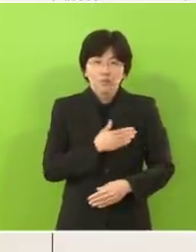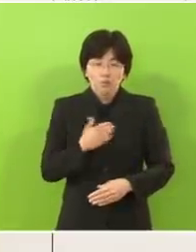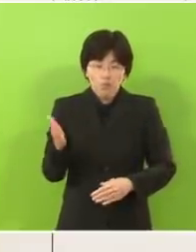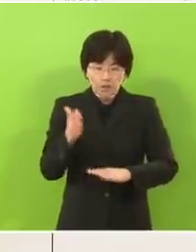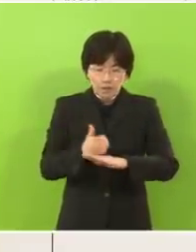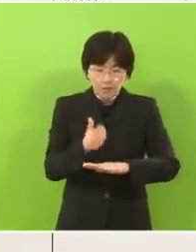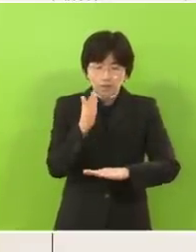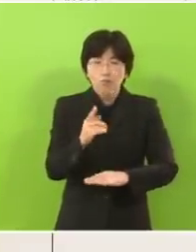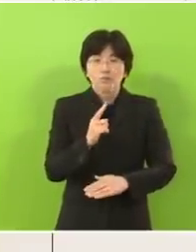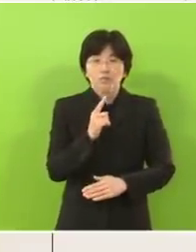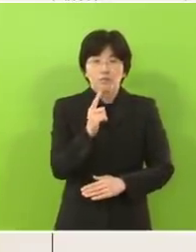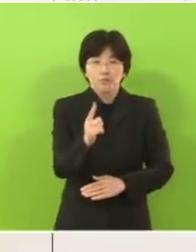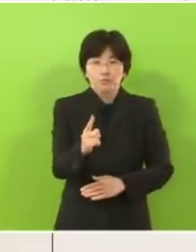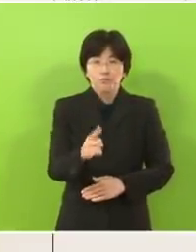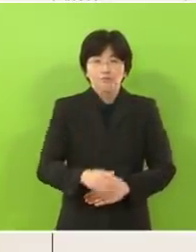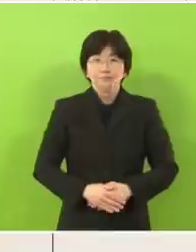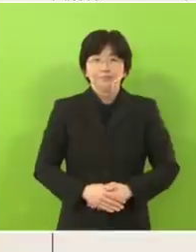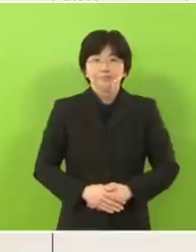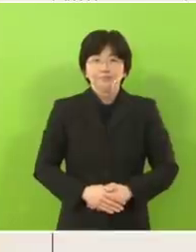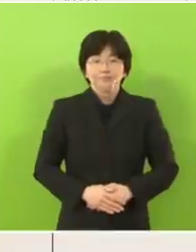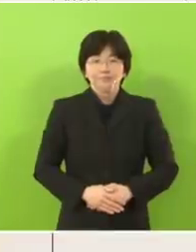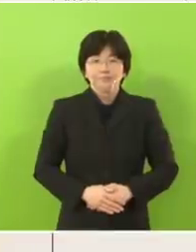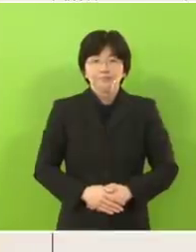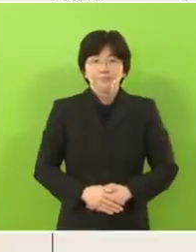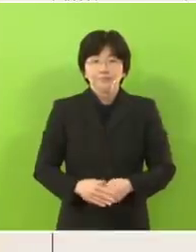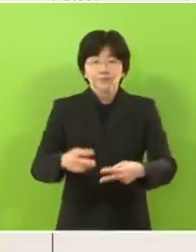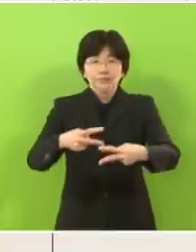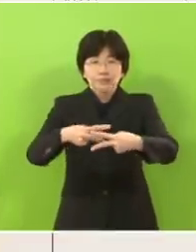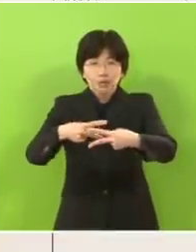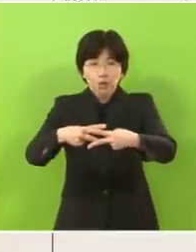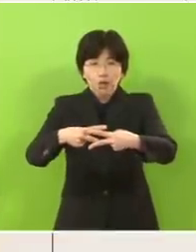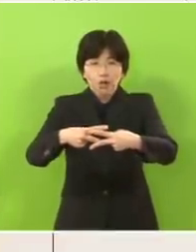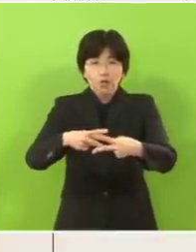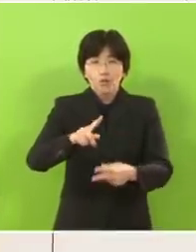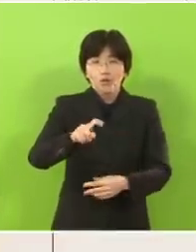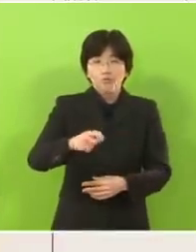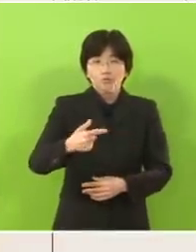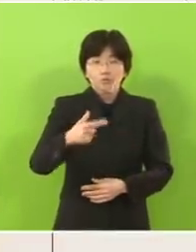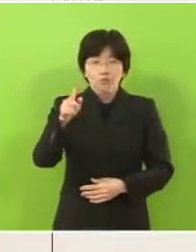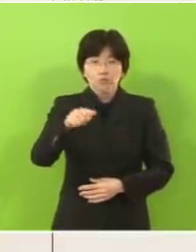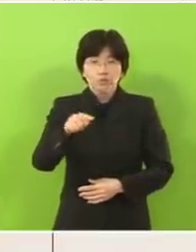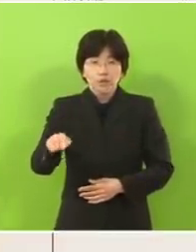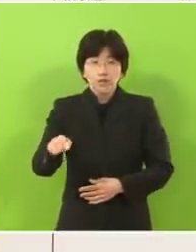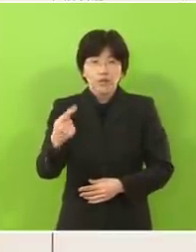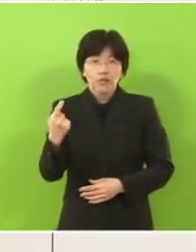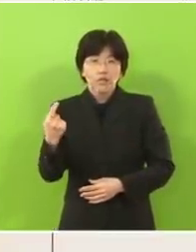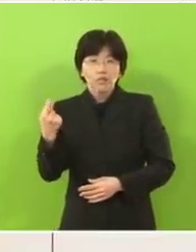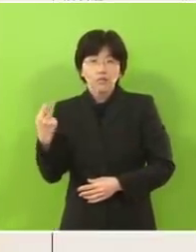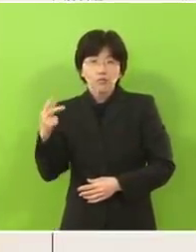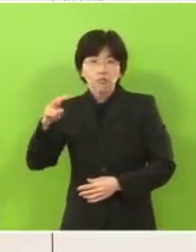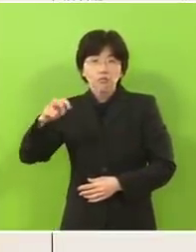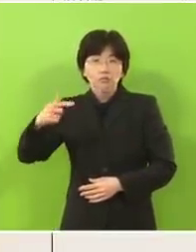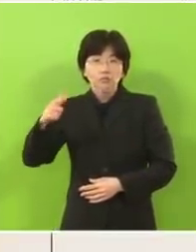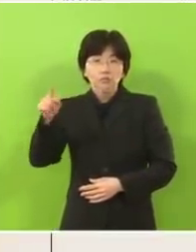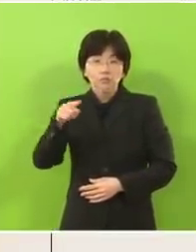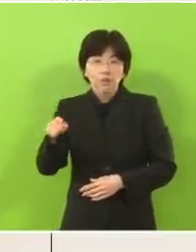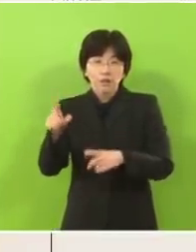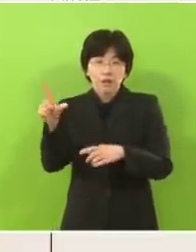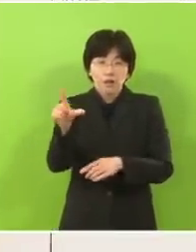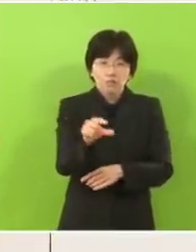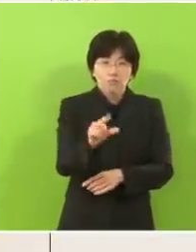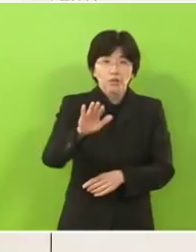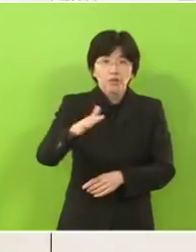から感謝を申し上げます新居浜市は16名と昨日26名から減少しております